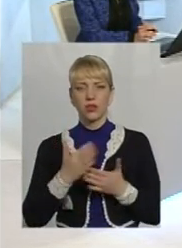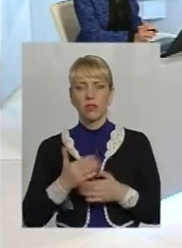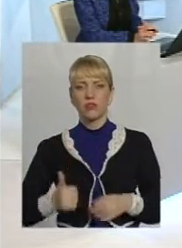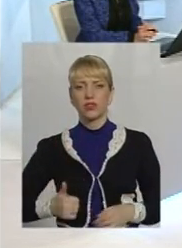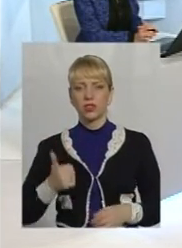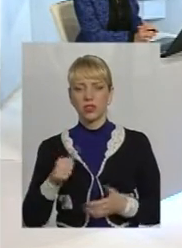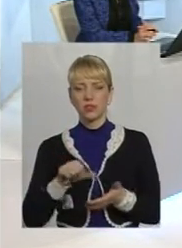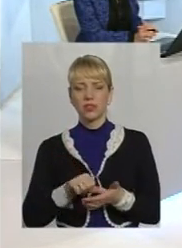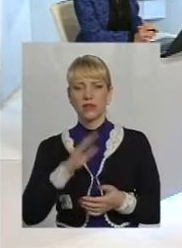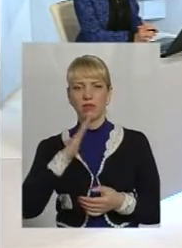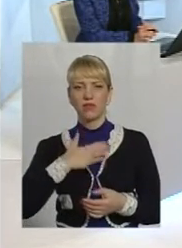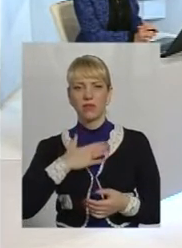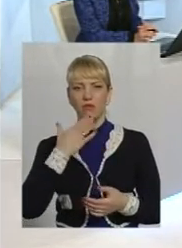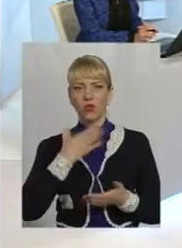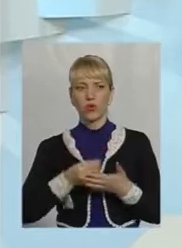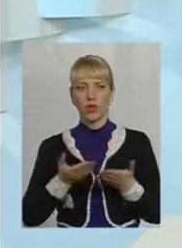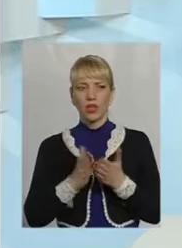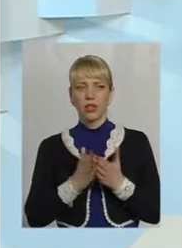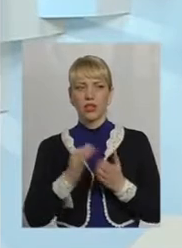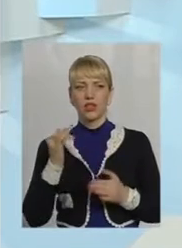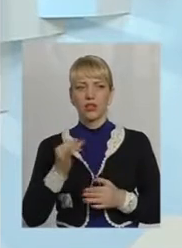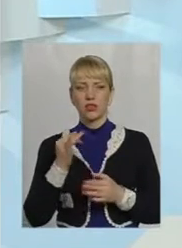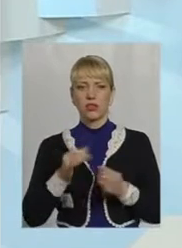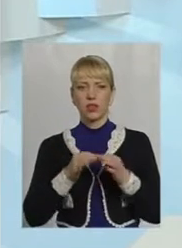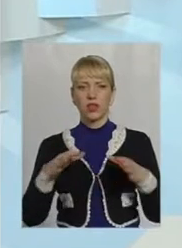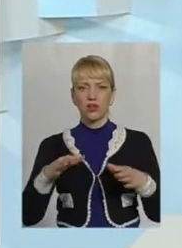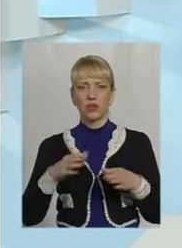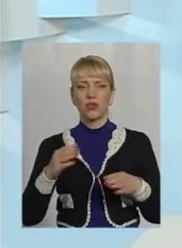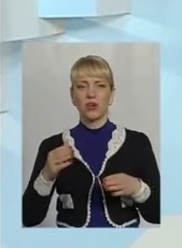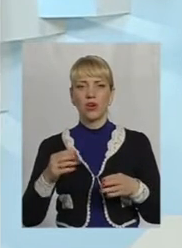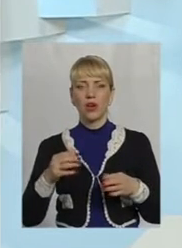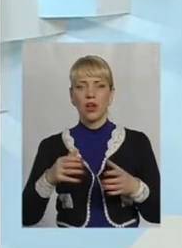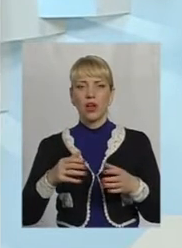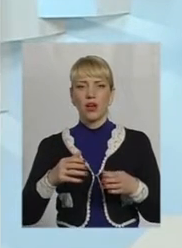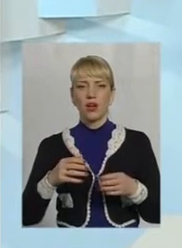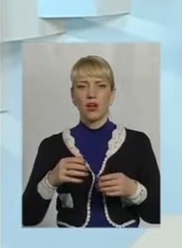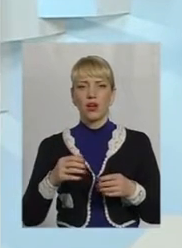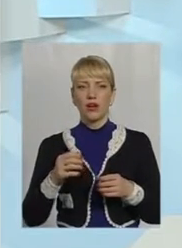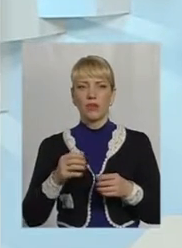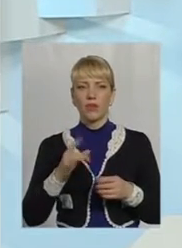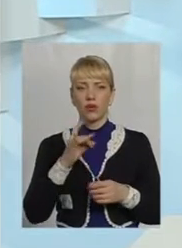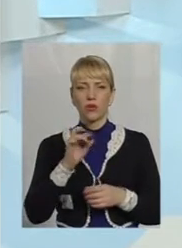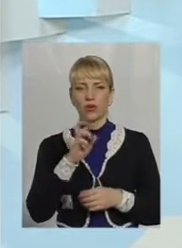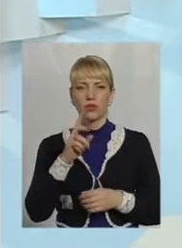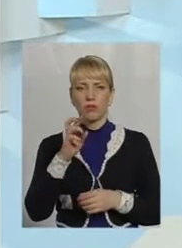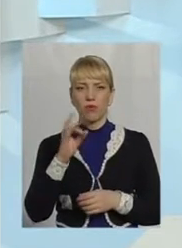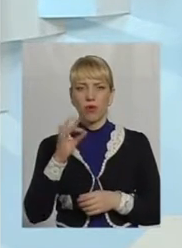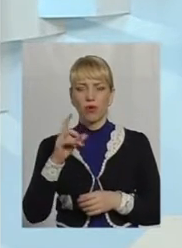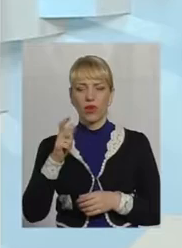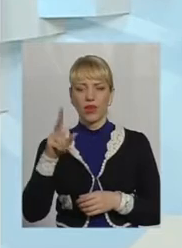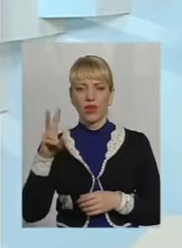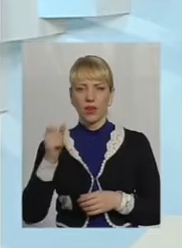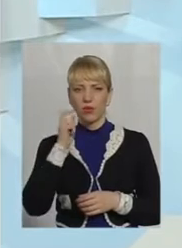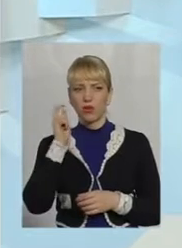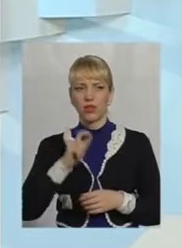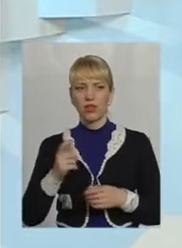честь представити свою книгу «Історія ядерного роззброєння України», яка була написана рік тому назад